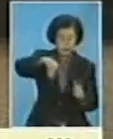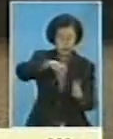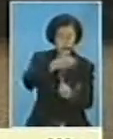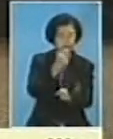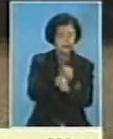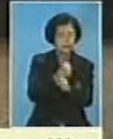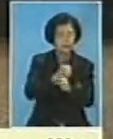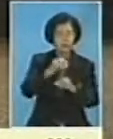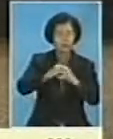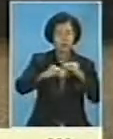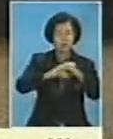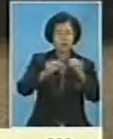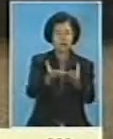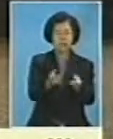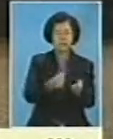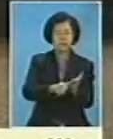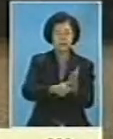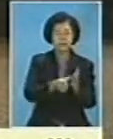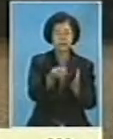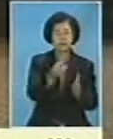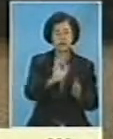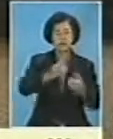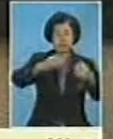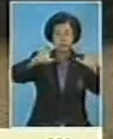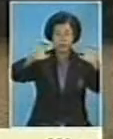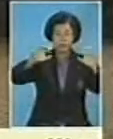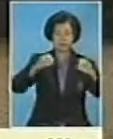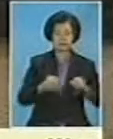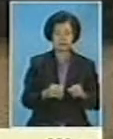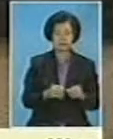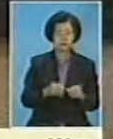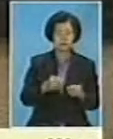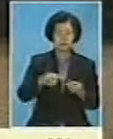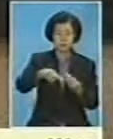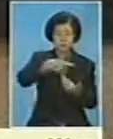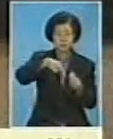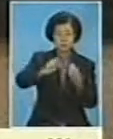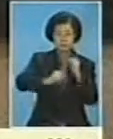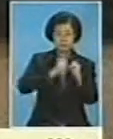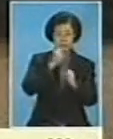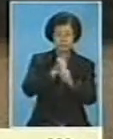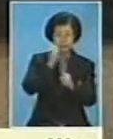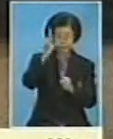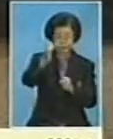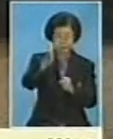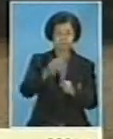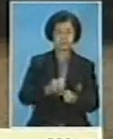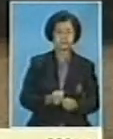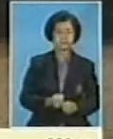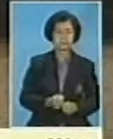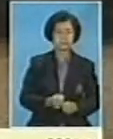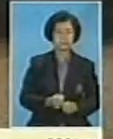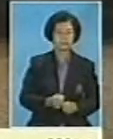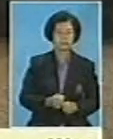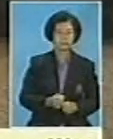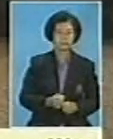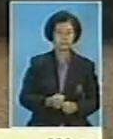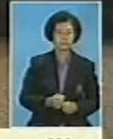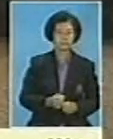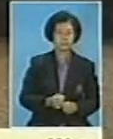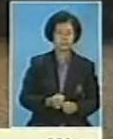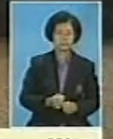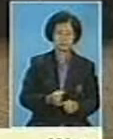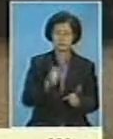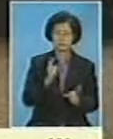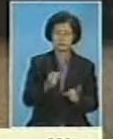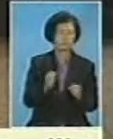ำเนินโครงการรับจำนำข้าวของรัฐบาลในรอบปีการผลิตต่อไปจึงเป็นไป